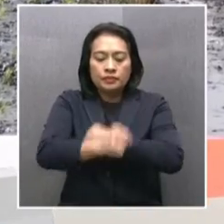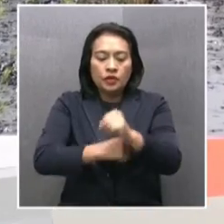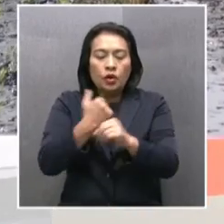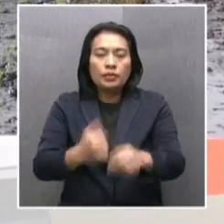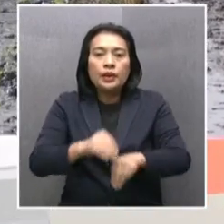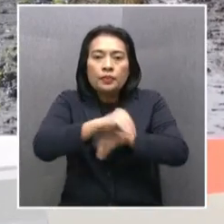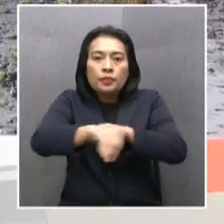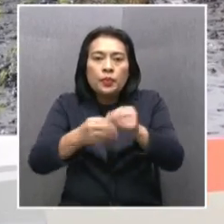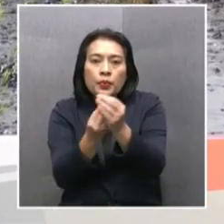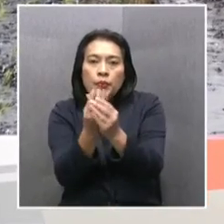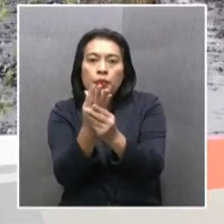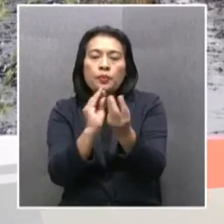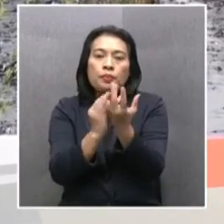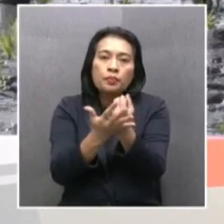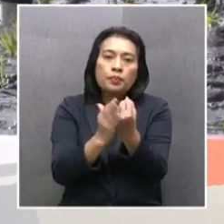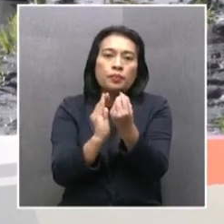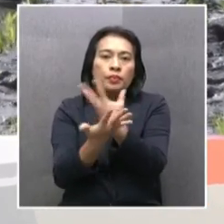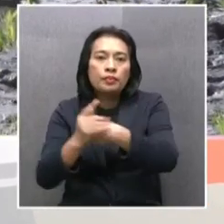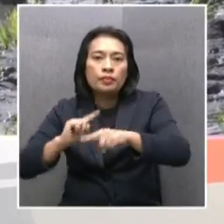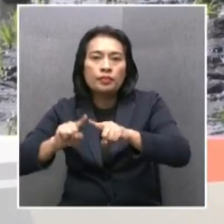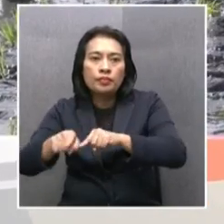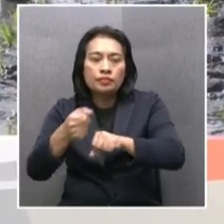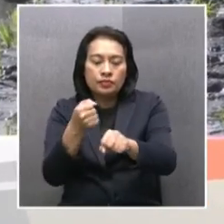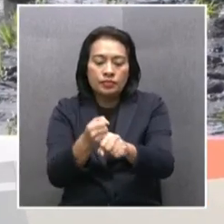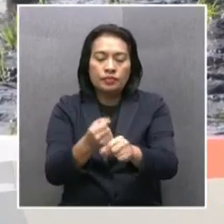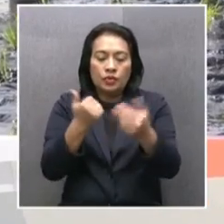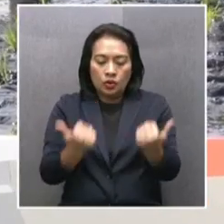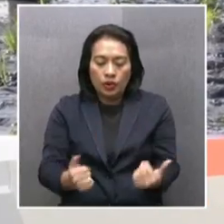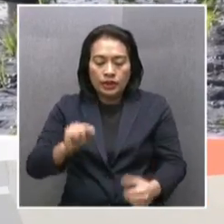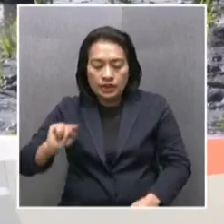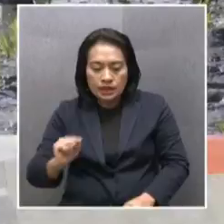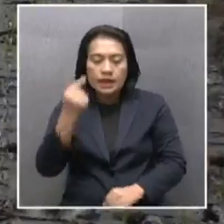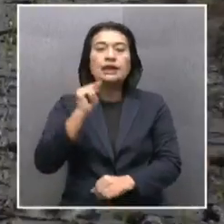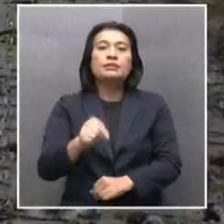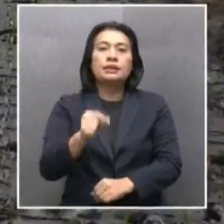ะได้ผลดีถ้าเกิดเริ่มต้นทำการหว่านเมล็ดในวันนี้นั่นเองครับ